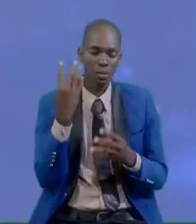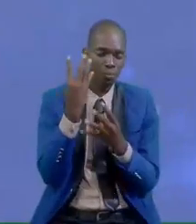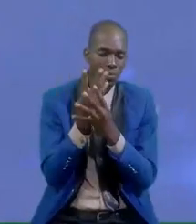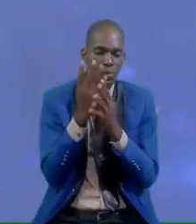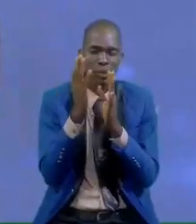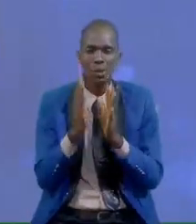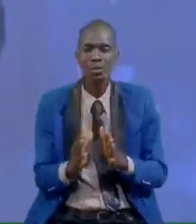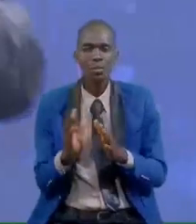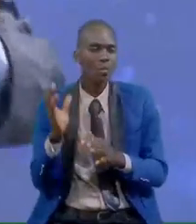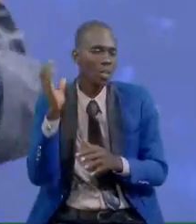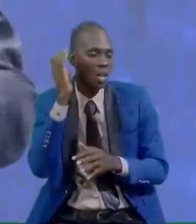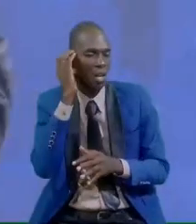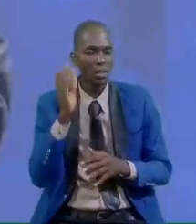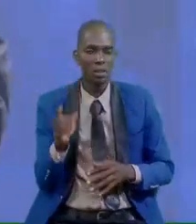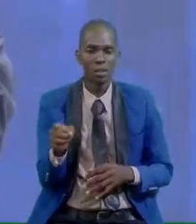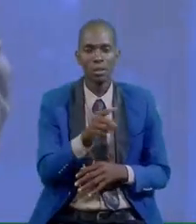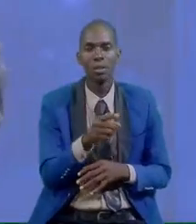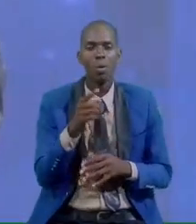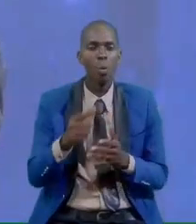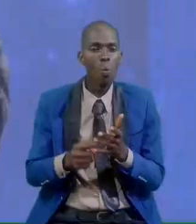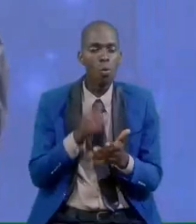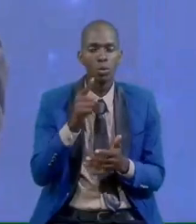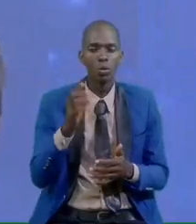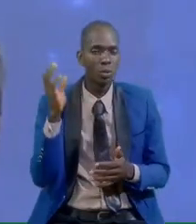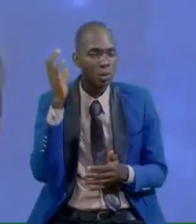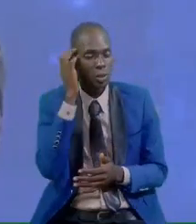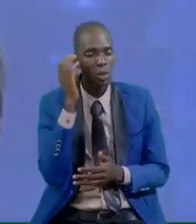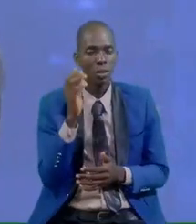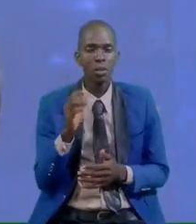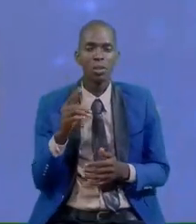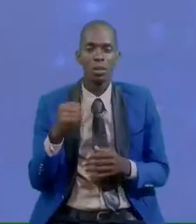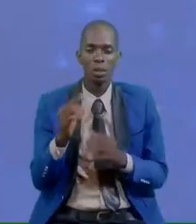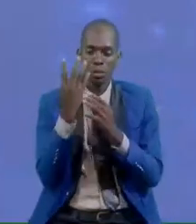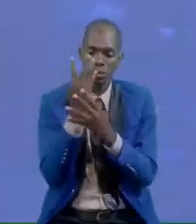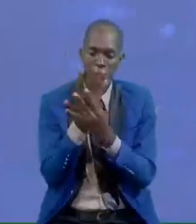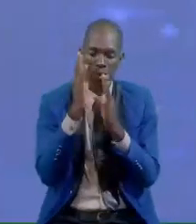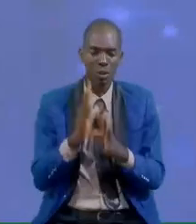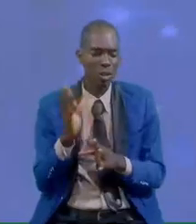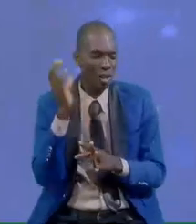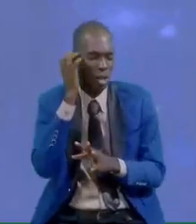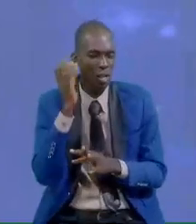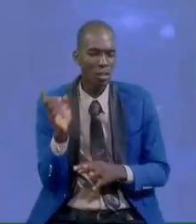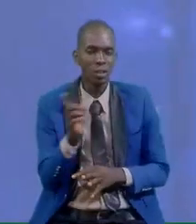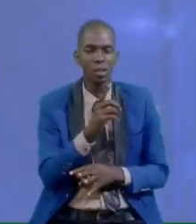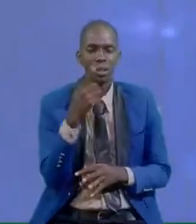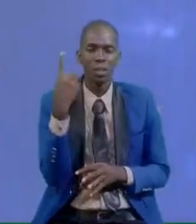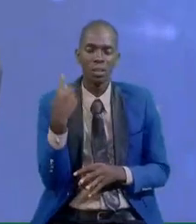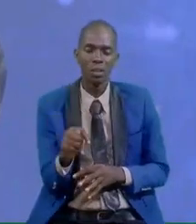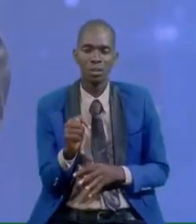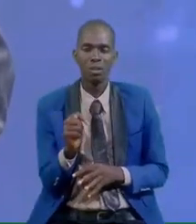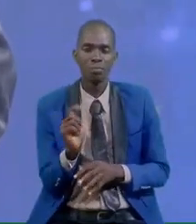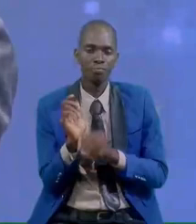Paul et Silas priaient et chantaient les louanges de Dieu. Les prisonniers les entendaient. Les captifs